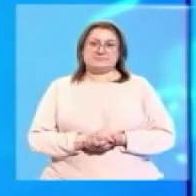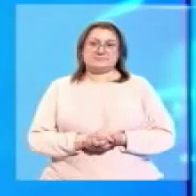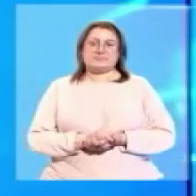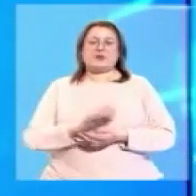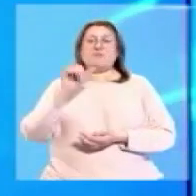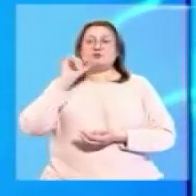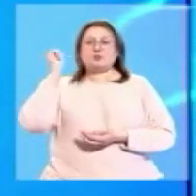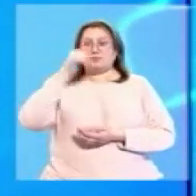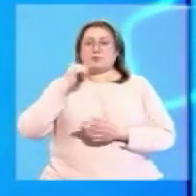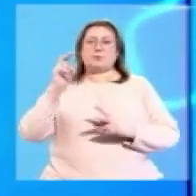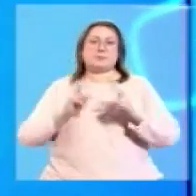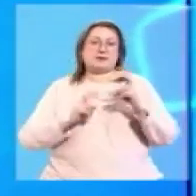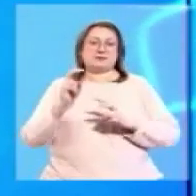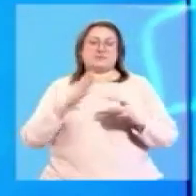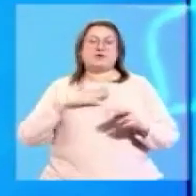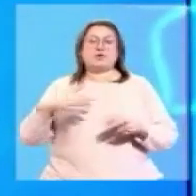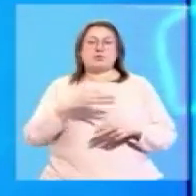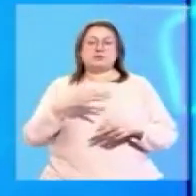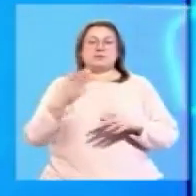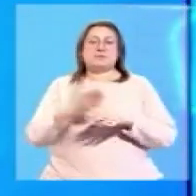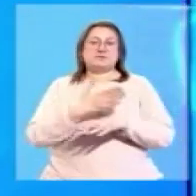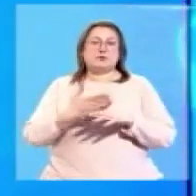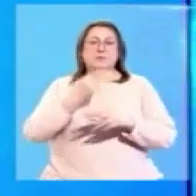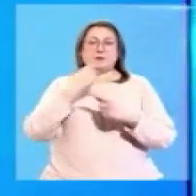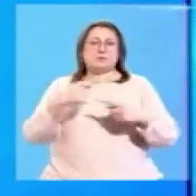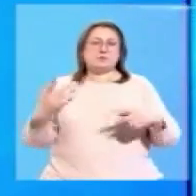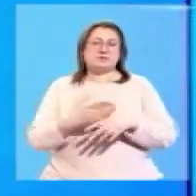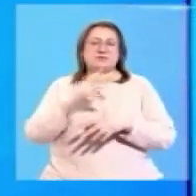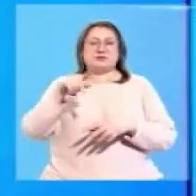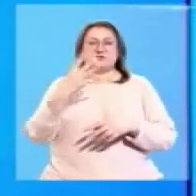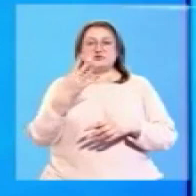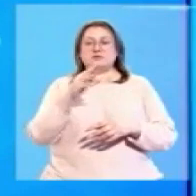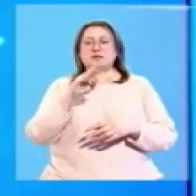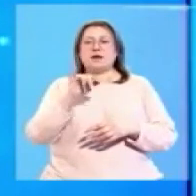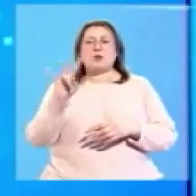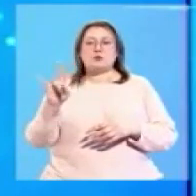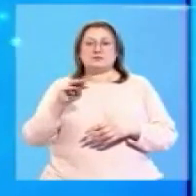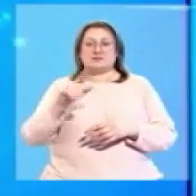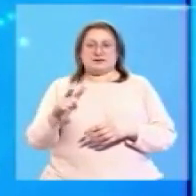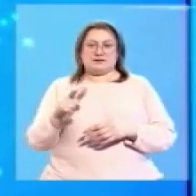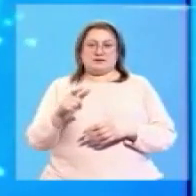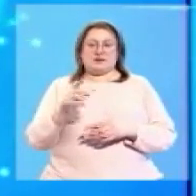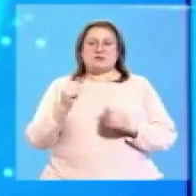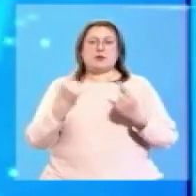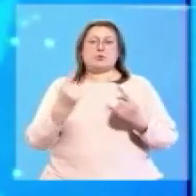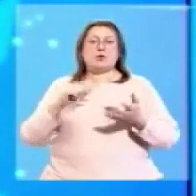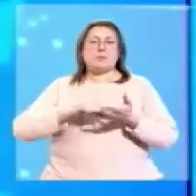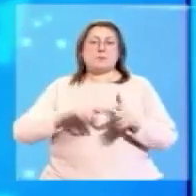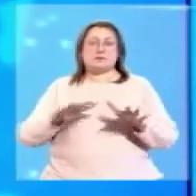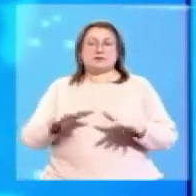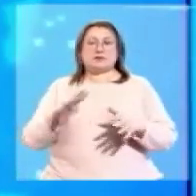В прошлом году промышленными предприятиями области произведено продукции на 2,4 триллионов тенге. На крупных